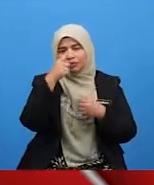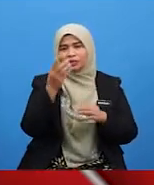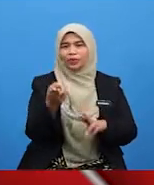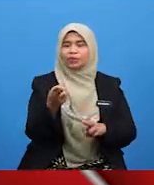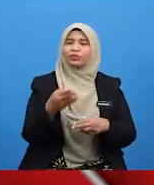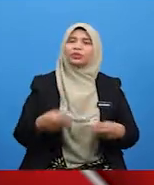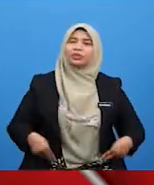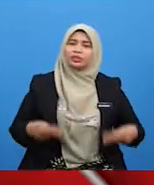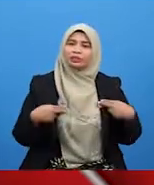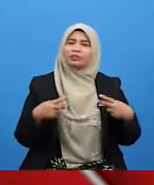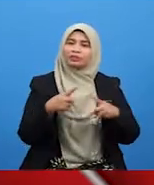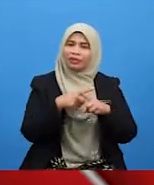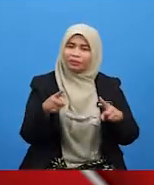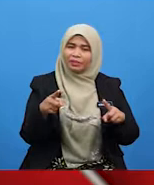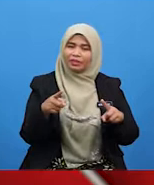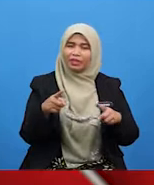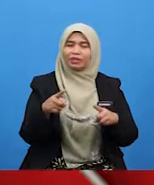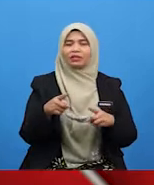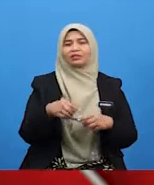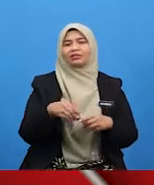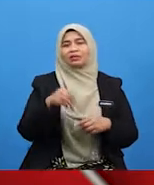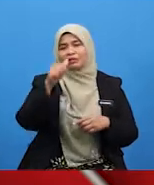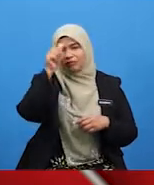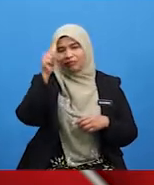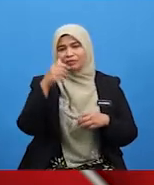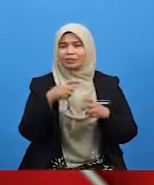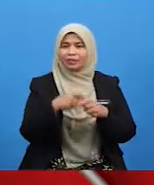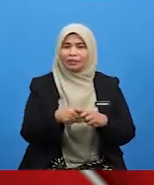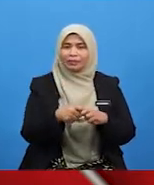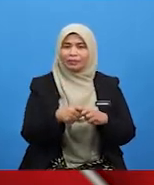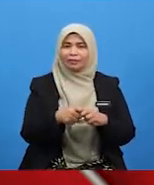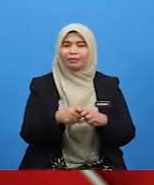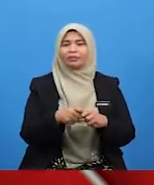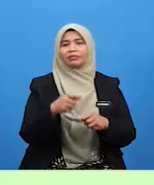belum tiba dan Malaikat Israel tidak akan mencabut nyawanya.